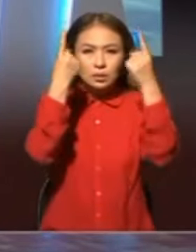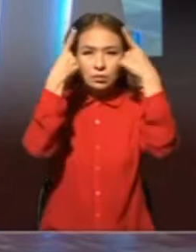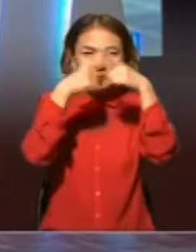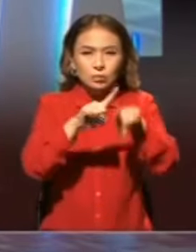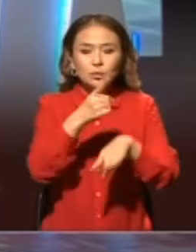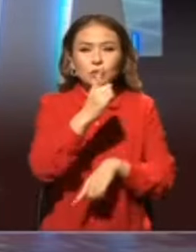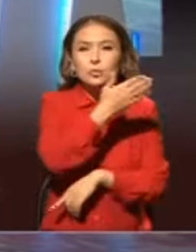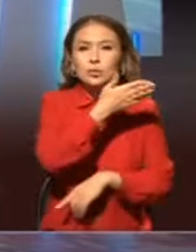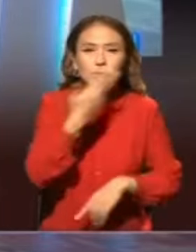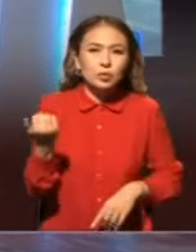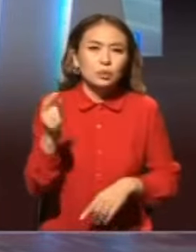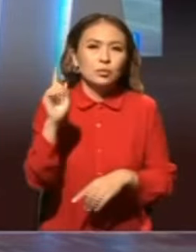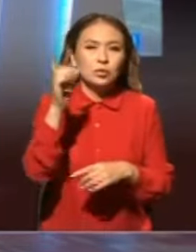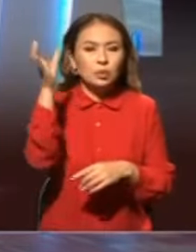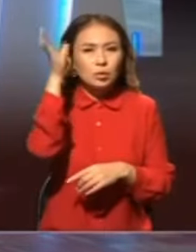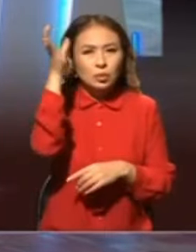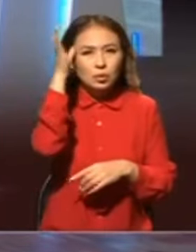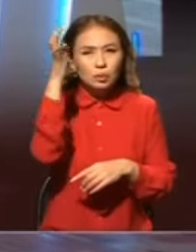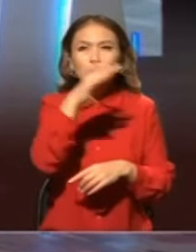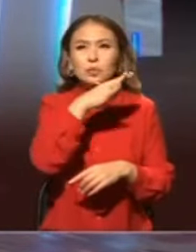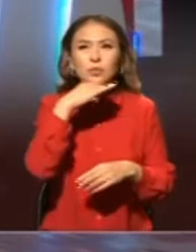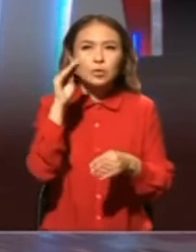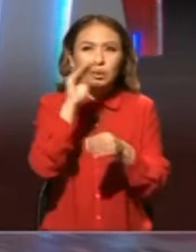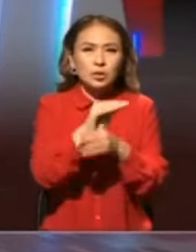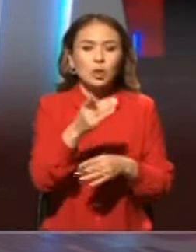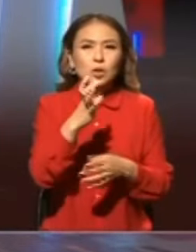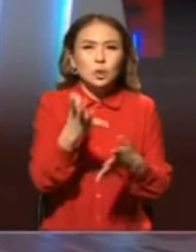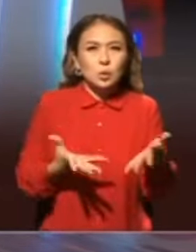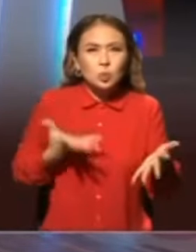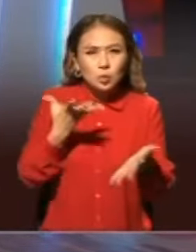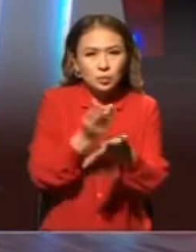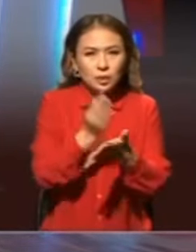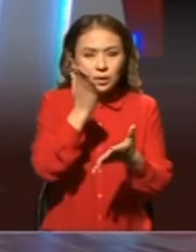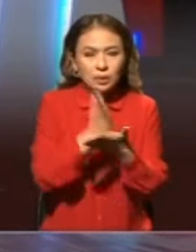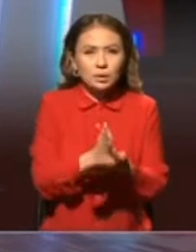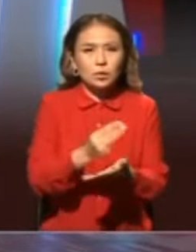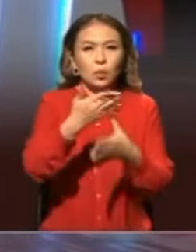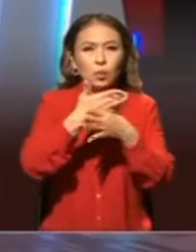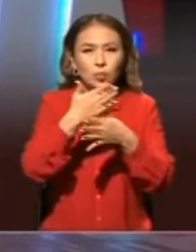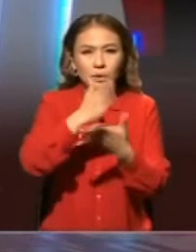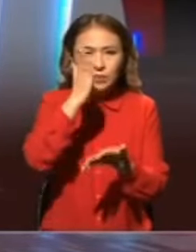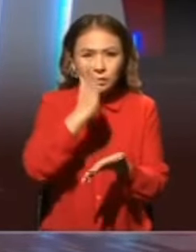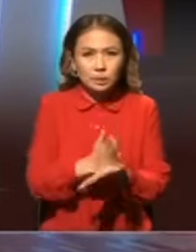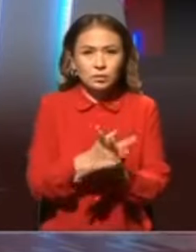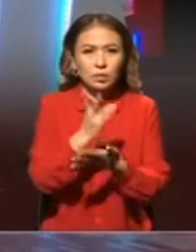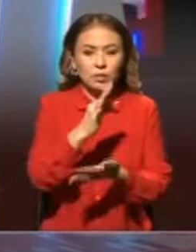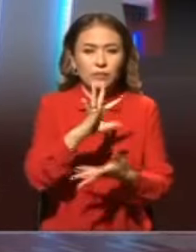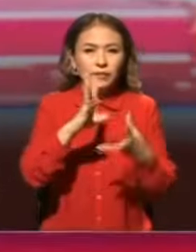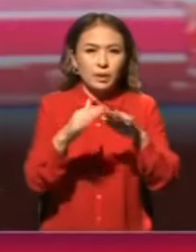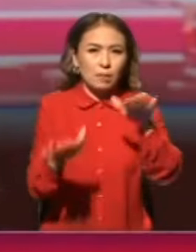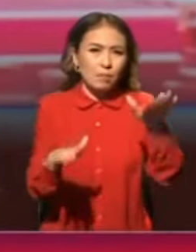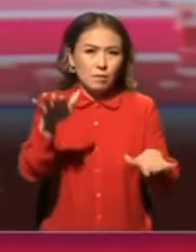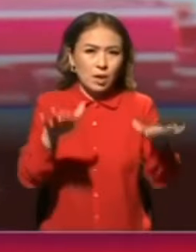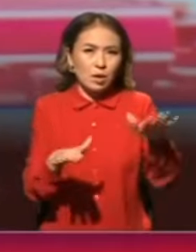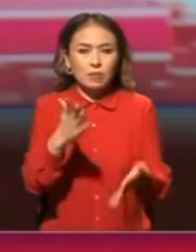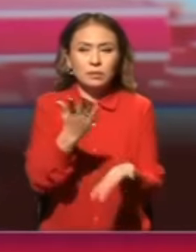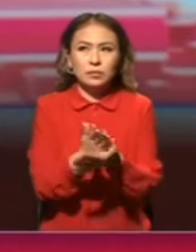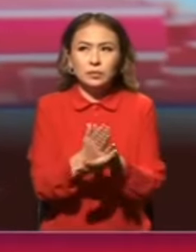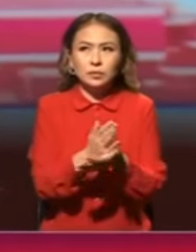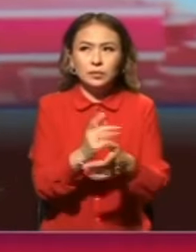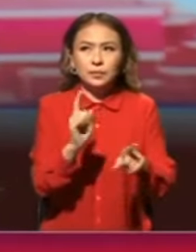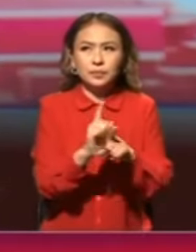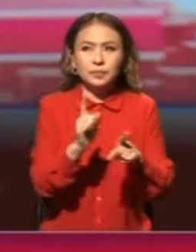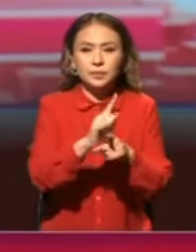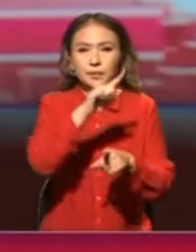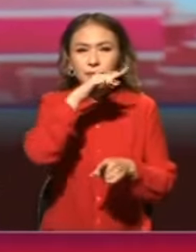қолданбайды, неге ғалымдарымыздың көмегіне жүгінбейді, субсидия деген жеткілікті, көмек деген көрсетіліп жатыр дейміз. Парадокс қой айтып жатқандарыңыздың барлығы. Ақыры келеміз